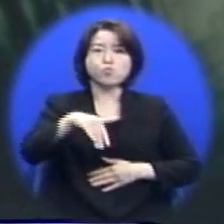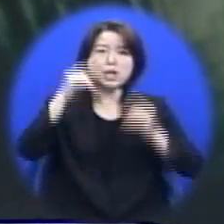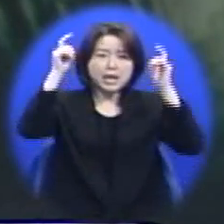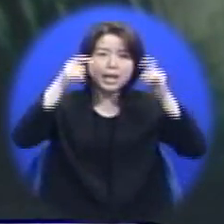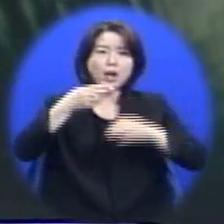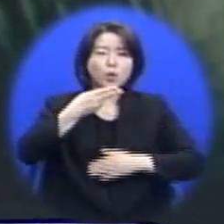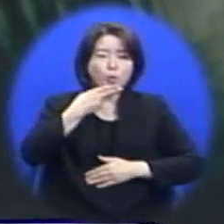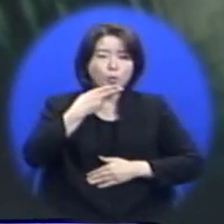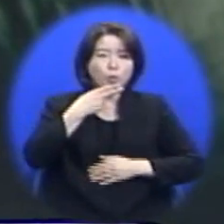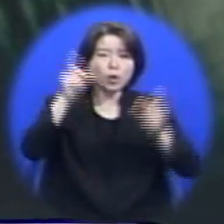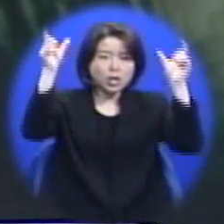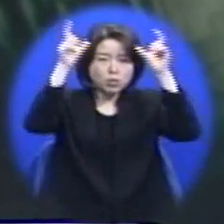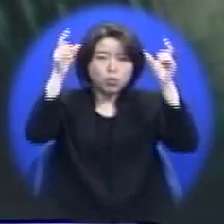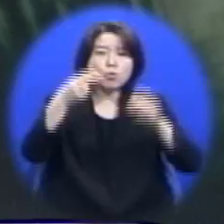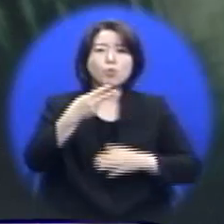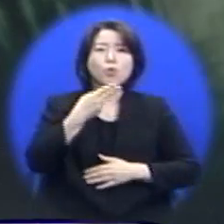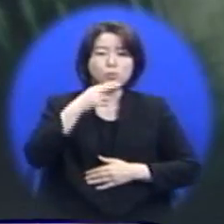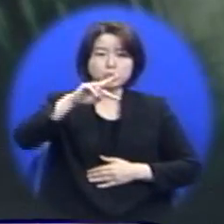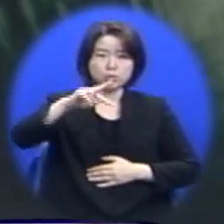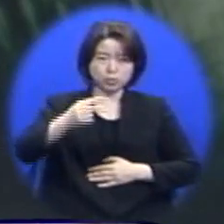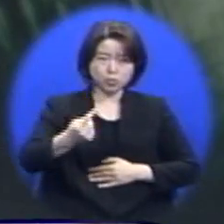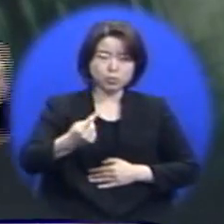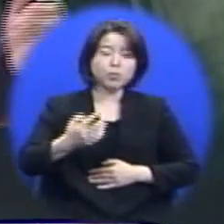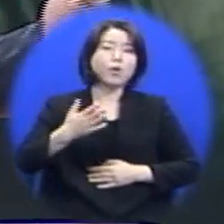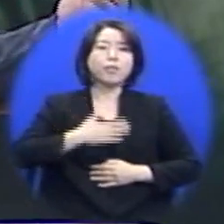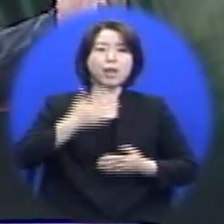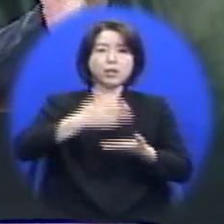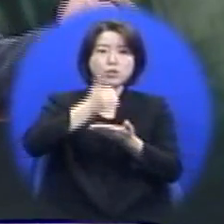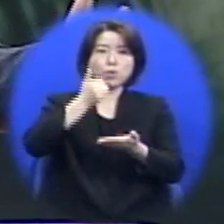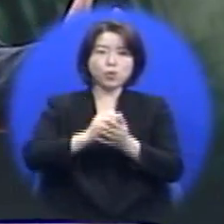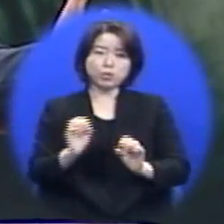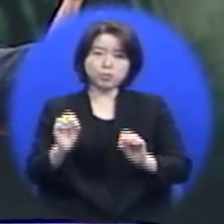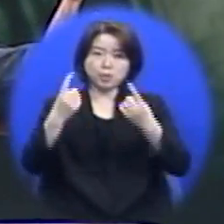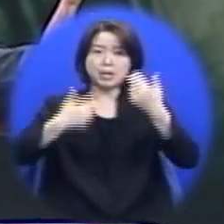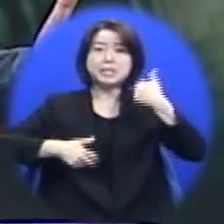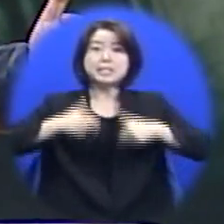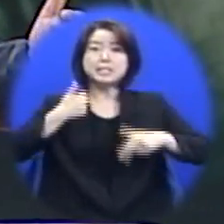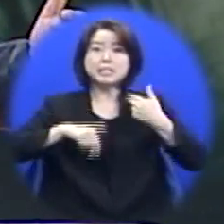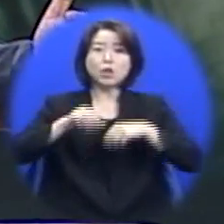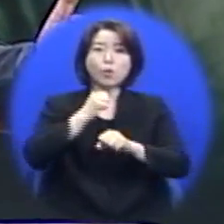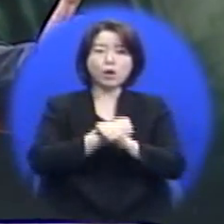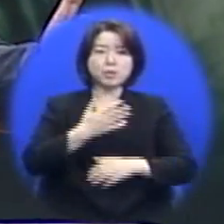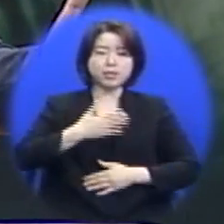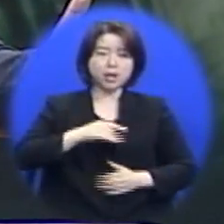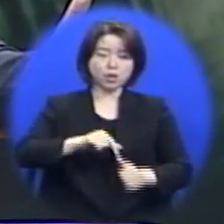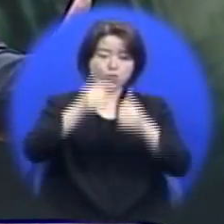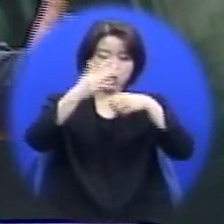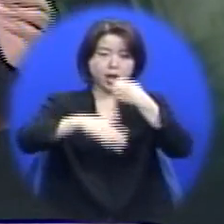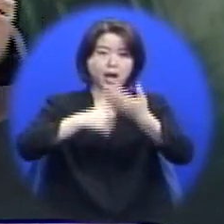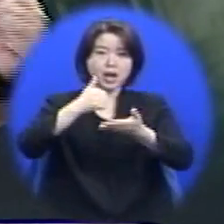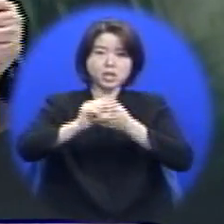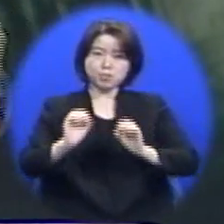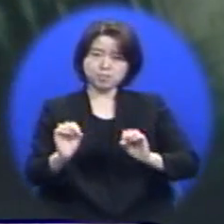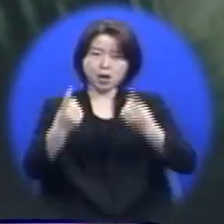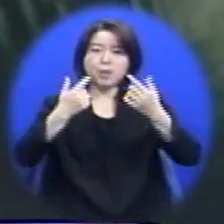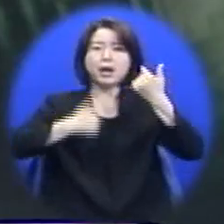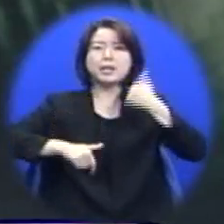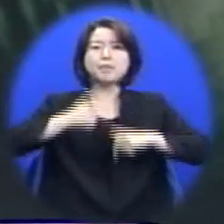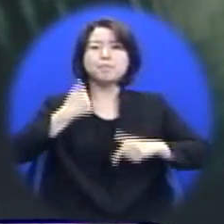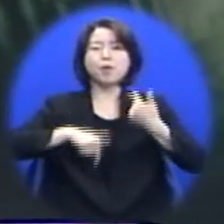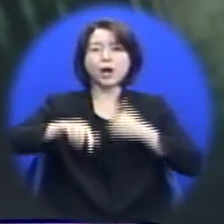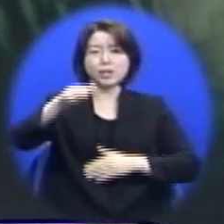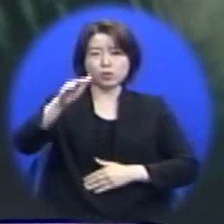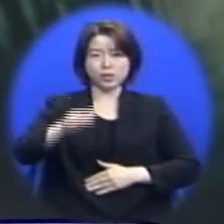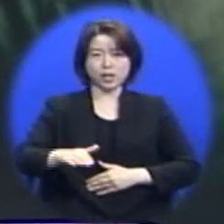외양간에 소가 없을지라도 나는 여호와로 말미암아 즐거워하며 나의 구원의 하나님으로 말미암아